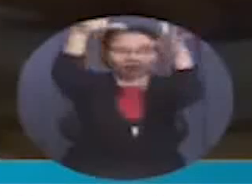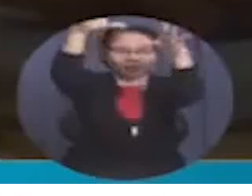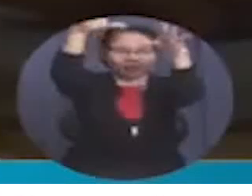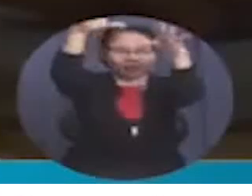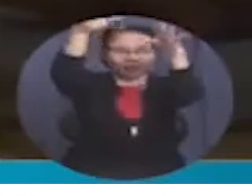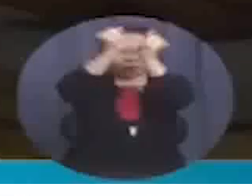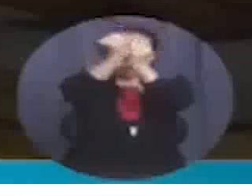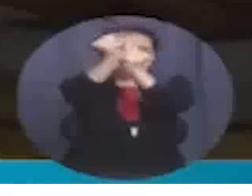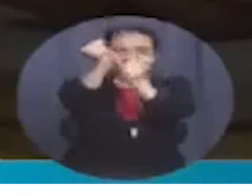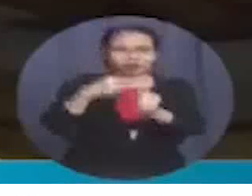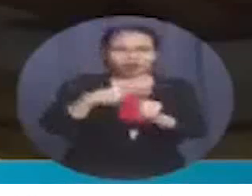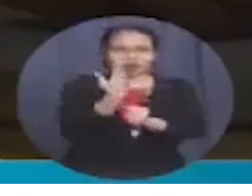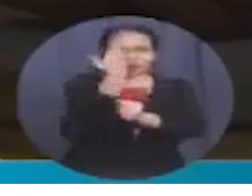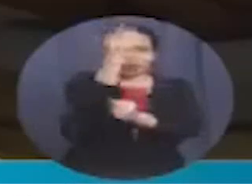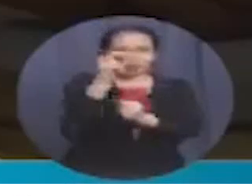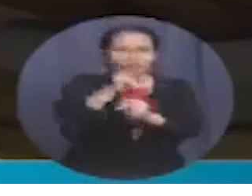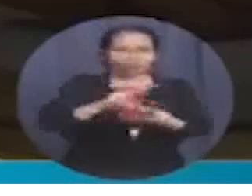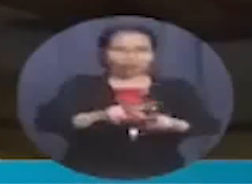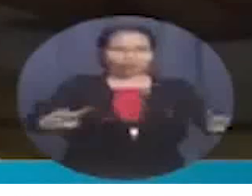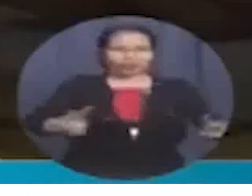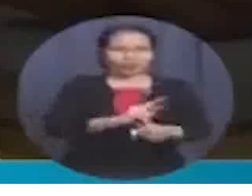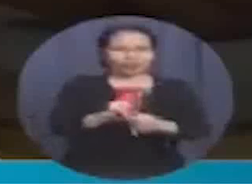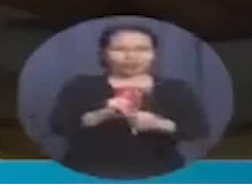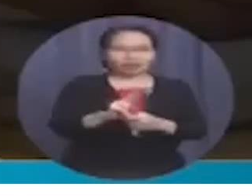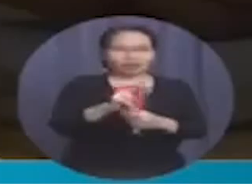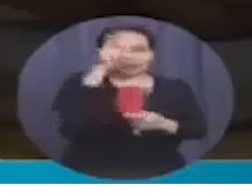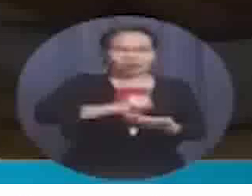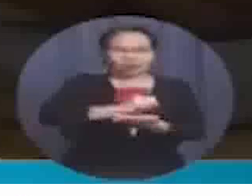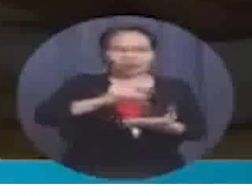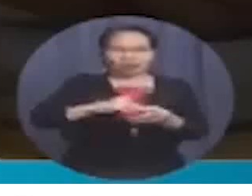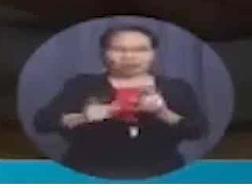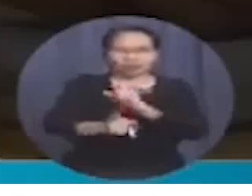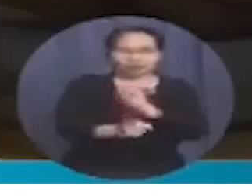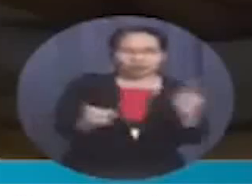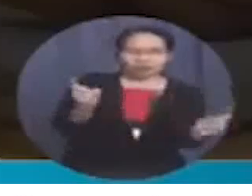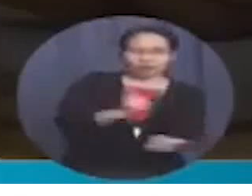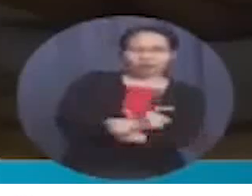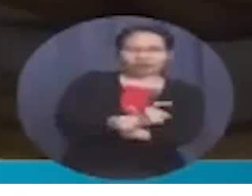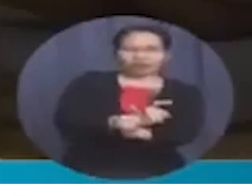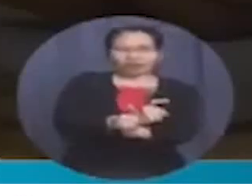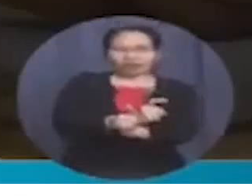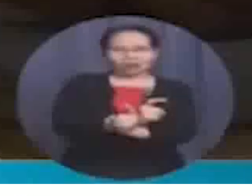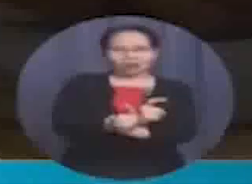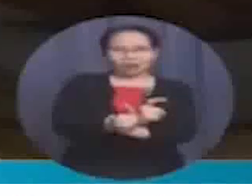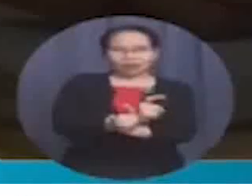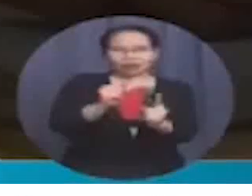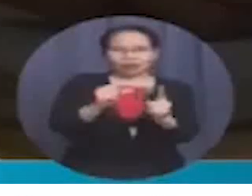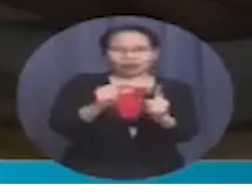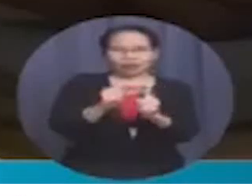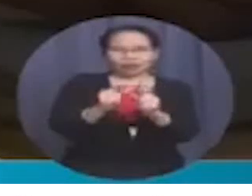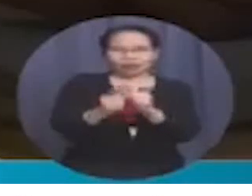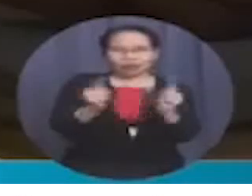of lights, with whom is no variableness, neither shadow of turning. Yung